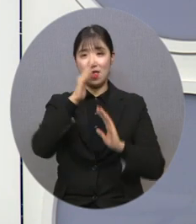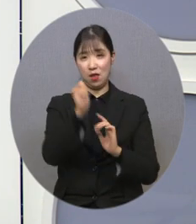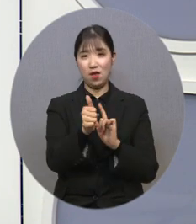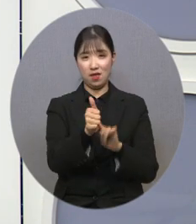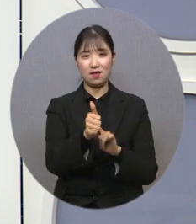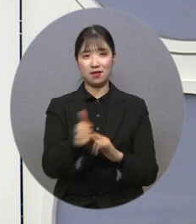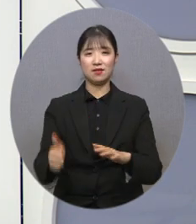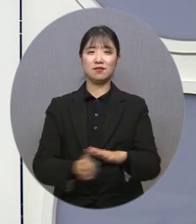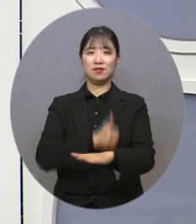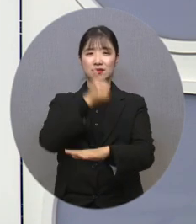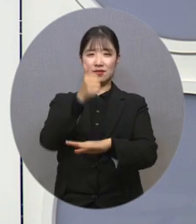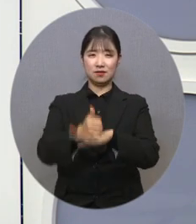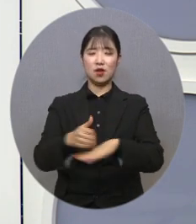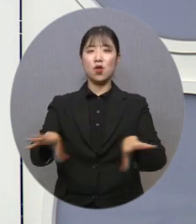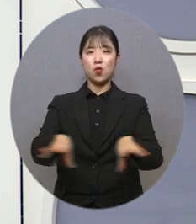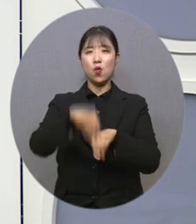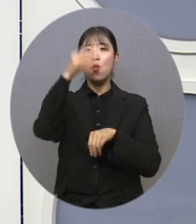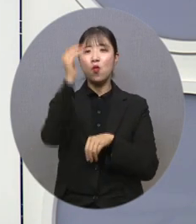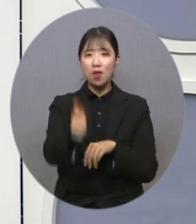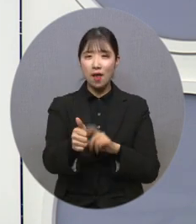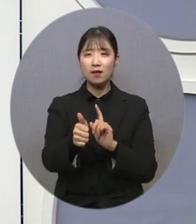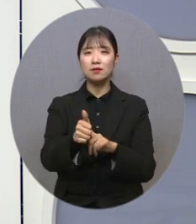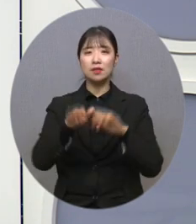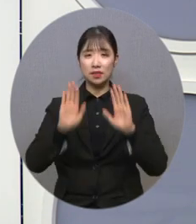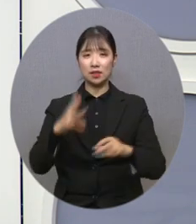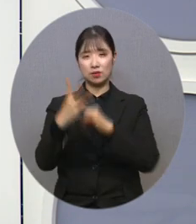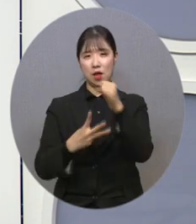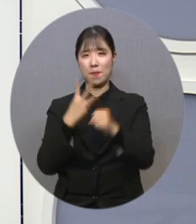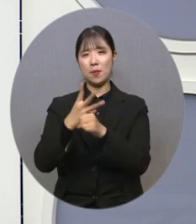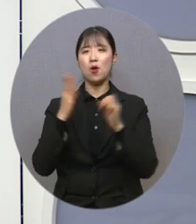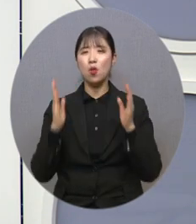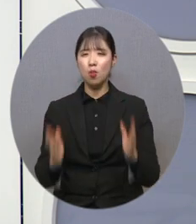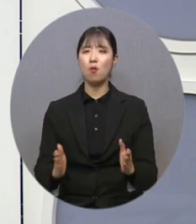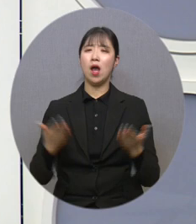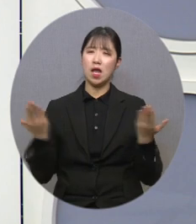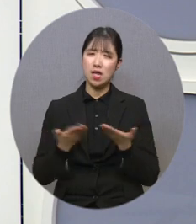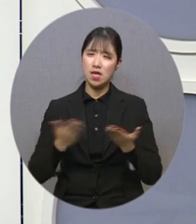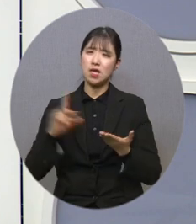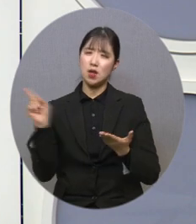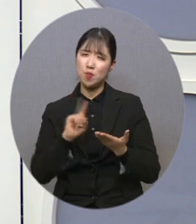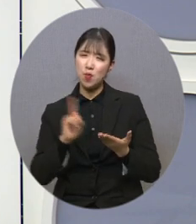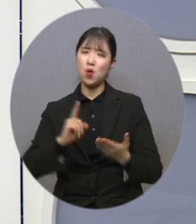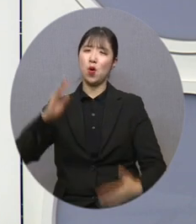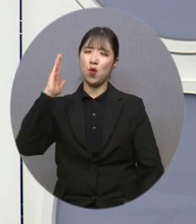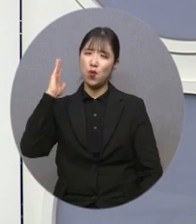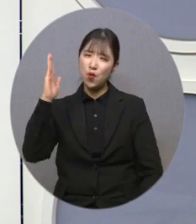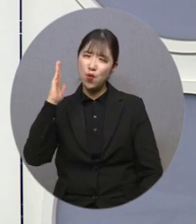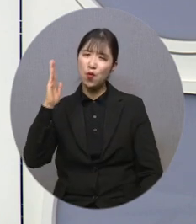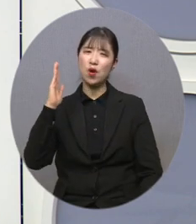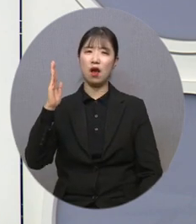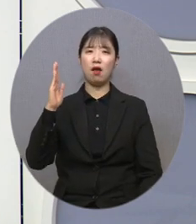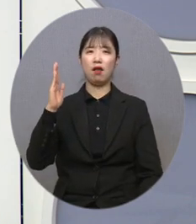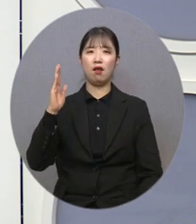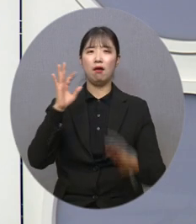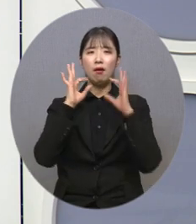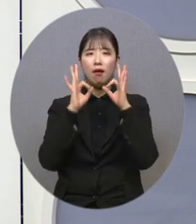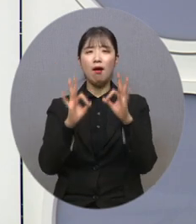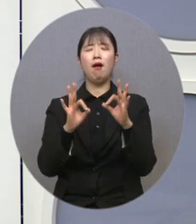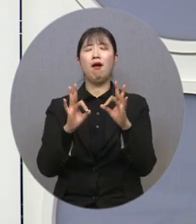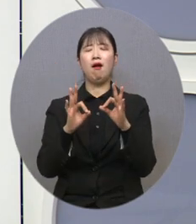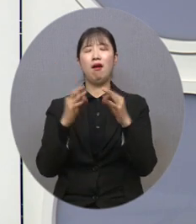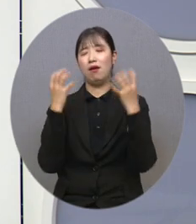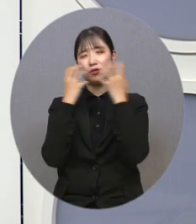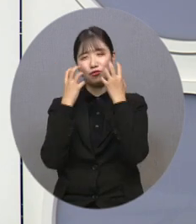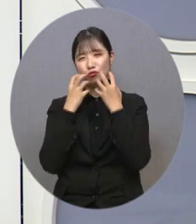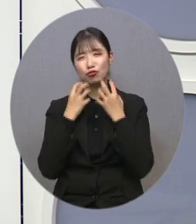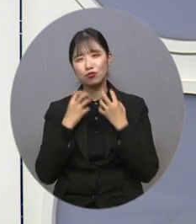딱 나가갖고는 총장님이 지금 3년 동안 하신 일 하면서 쫙 읊더라고요. 제가 그냥 눈물을 왈칵